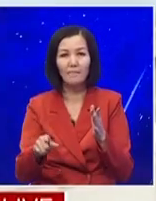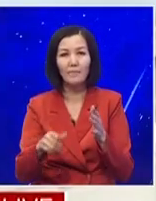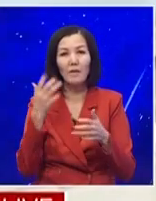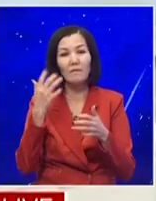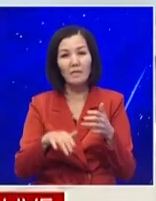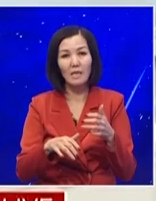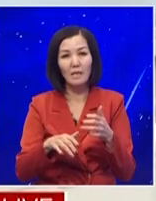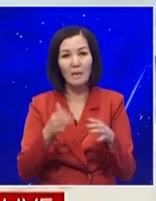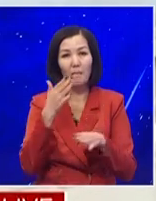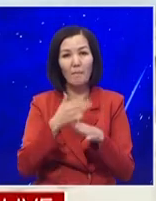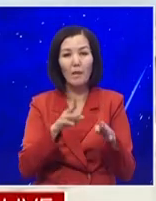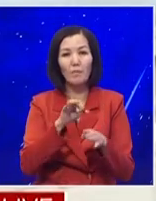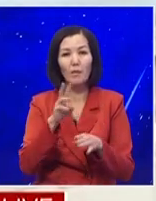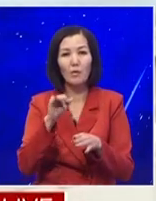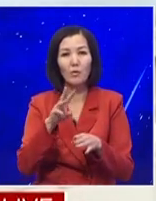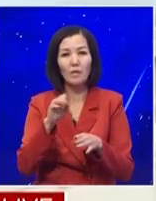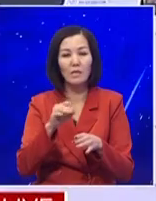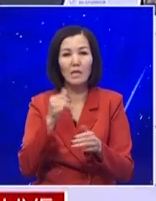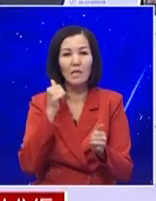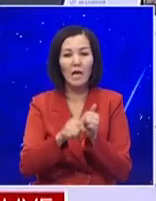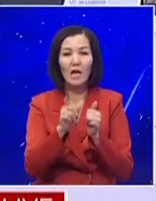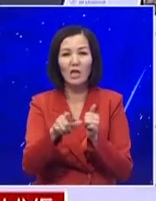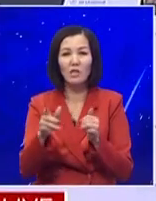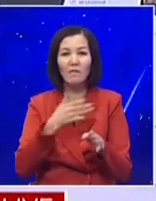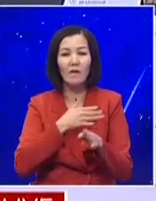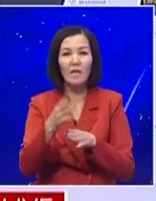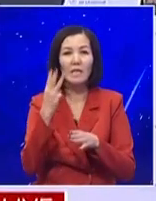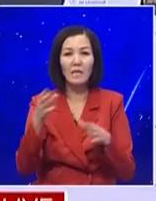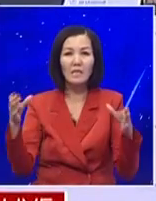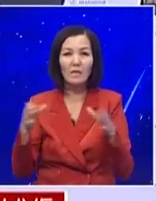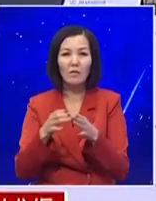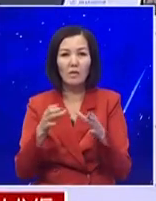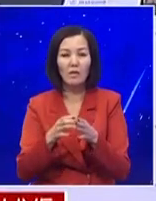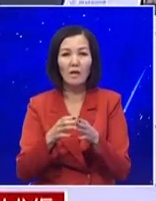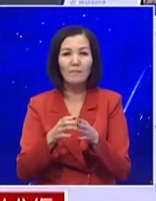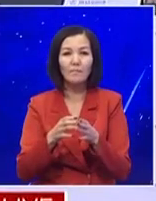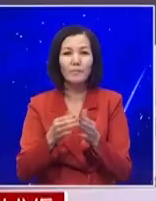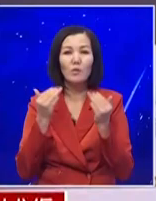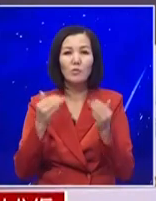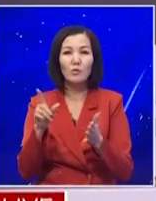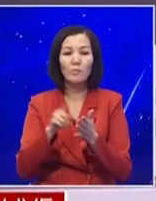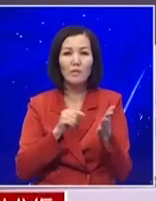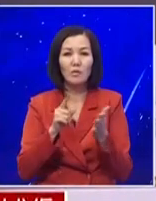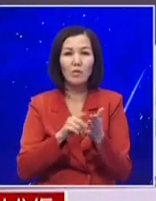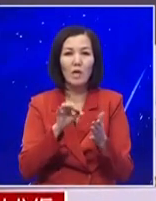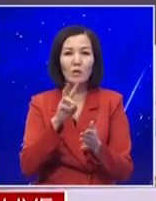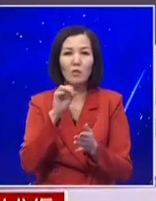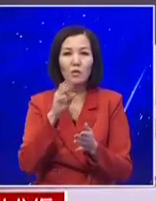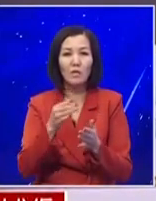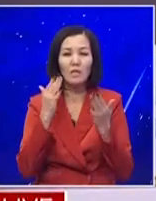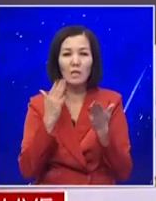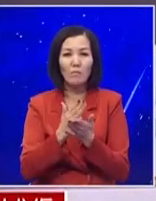В среднем по 500 000 тенге на каждого. Третья категория – граждане, оформившие уже пенсионный аннуитет